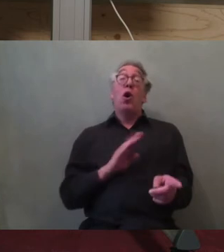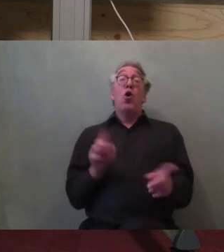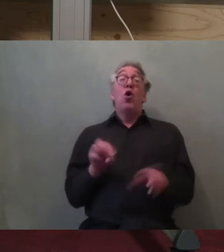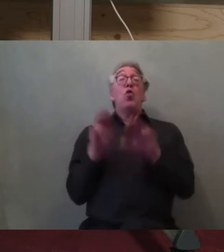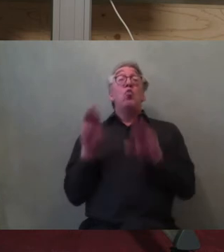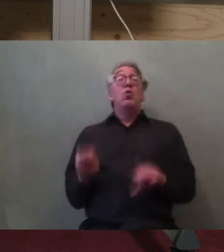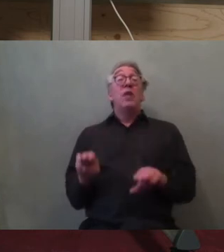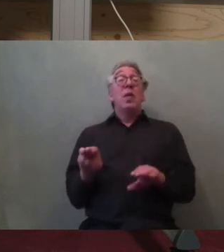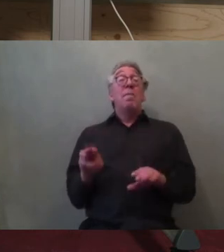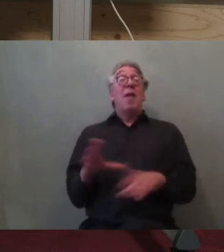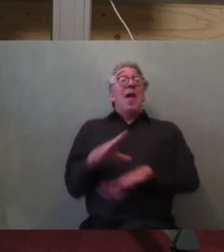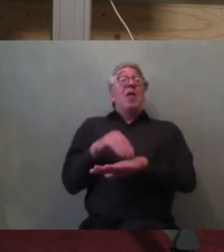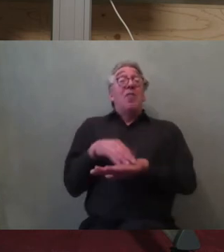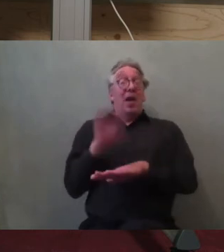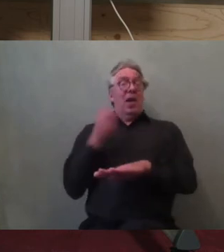bezoeker.